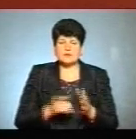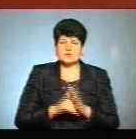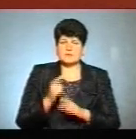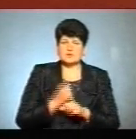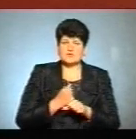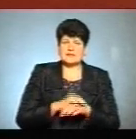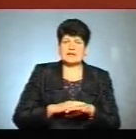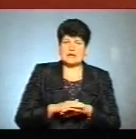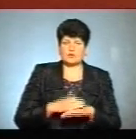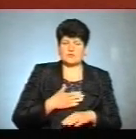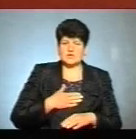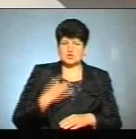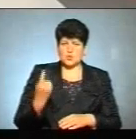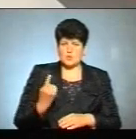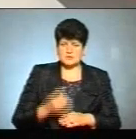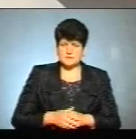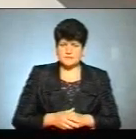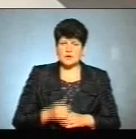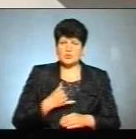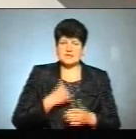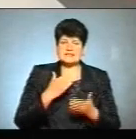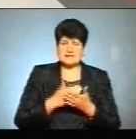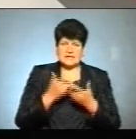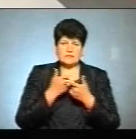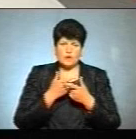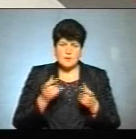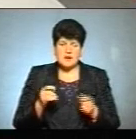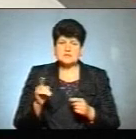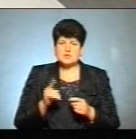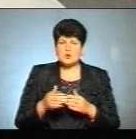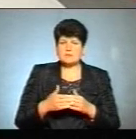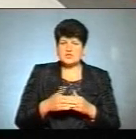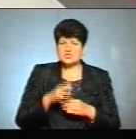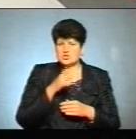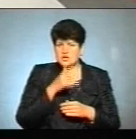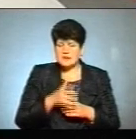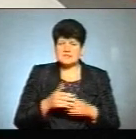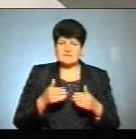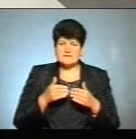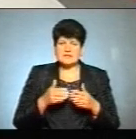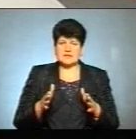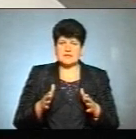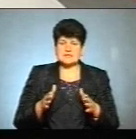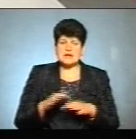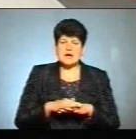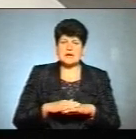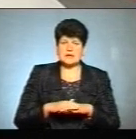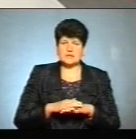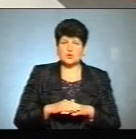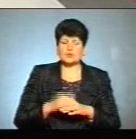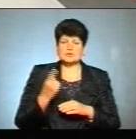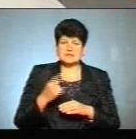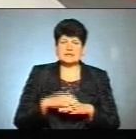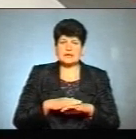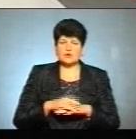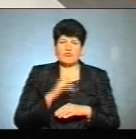запрацюють ринки в нашій області? Ну, є у нас інформація, що в найближчий час, мабуть, відкриється ринок, один із ринків